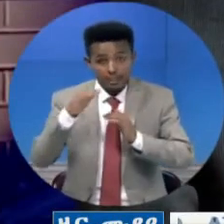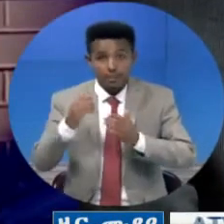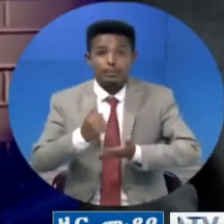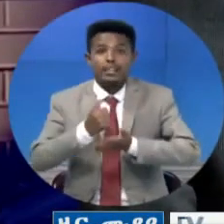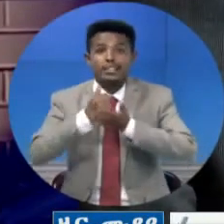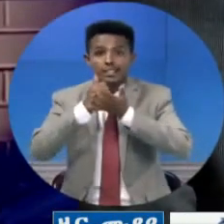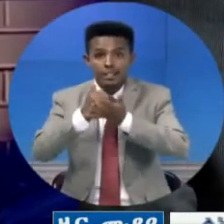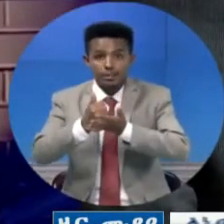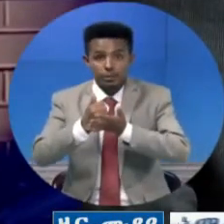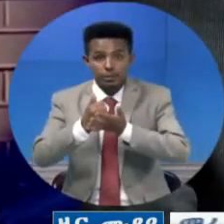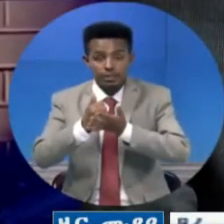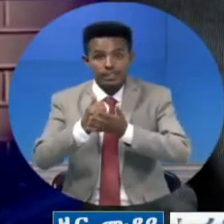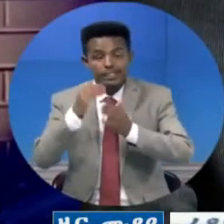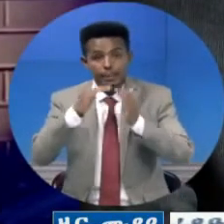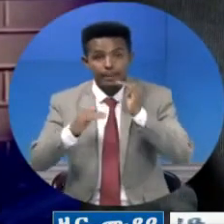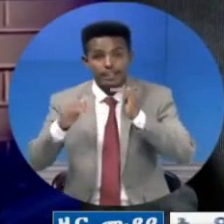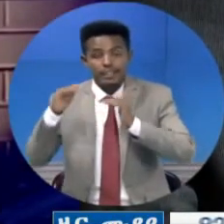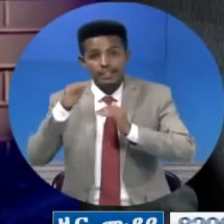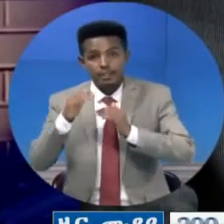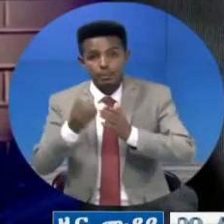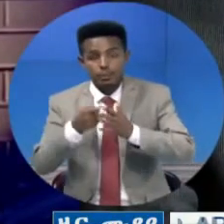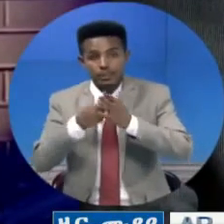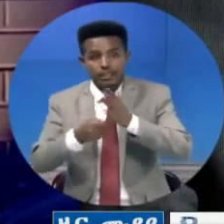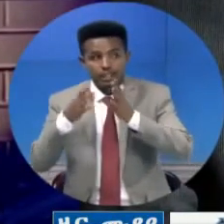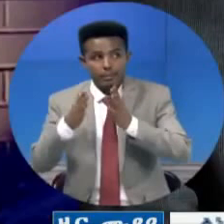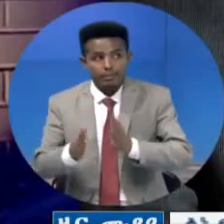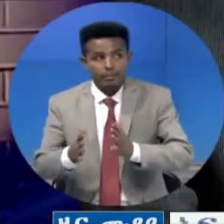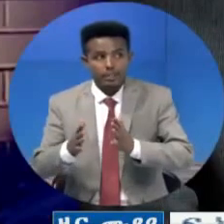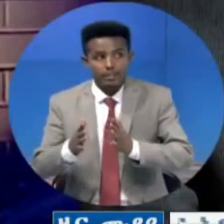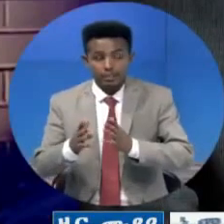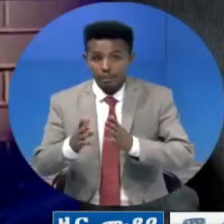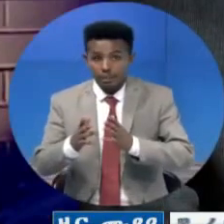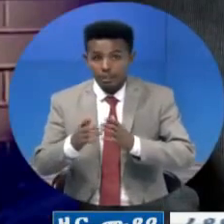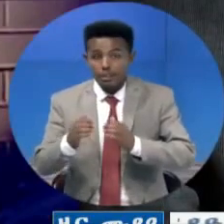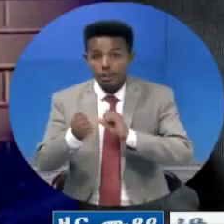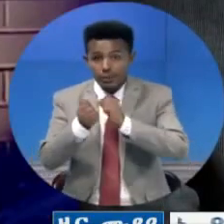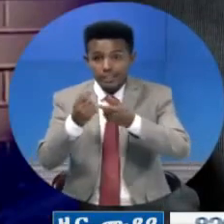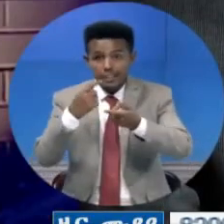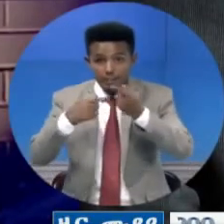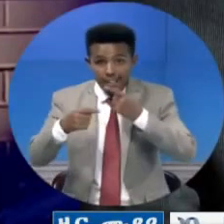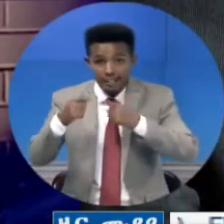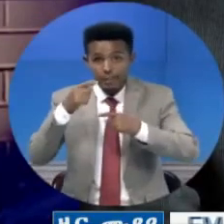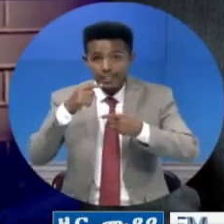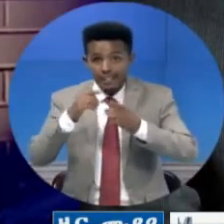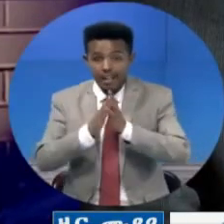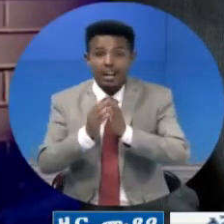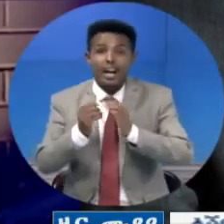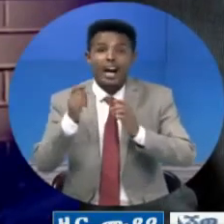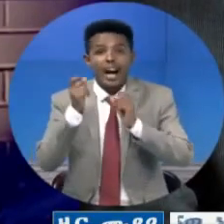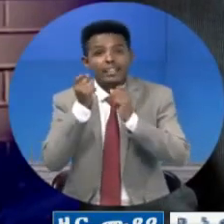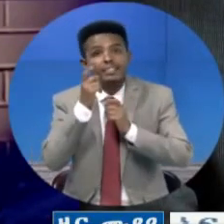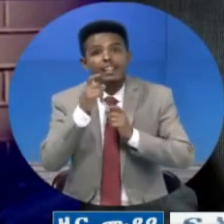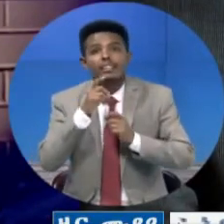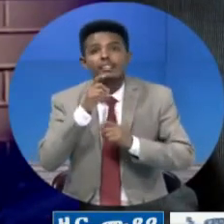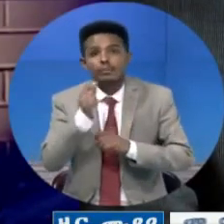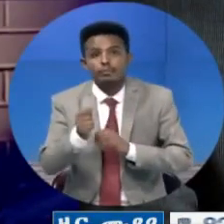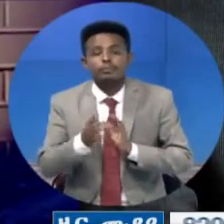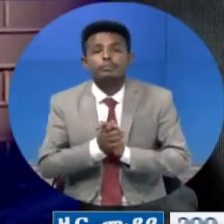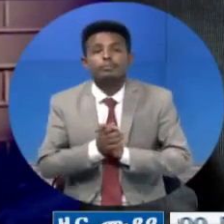ቢያግዛቸው የበለጠ ውጤታማ ለውጥ እንደምናመጣ አልጠራጠርም።